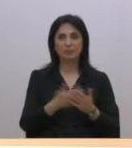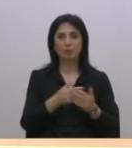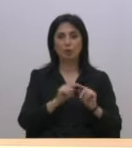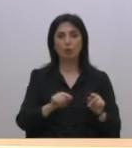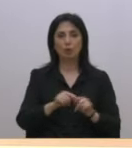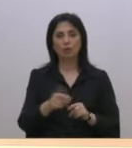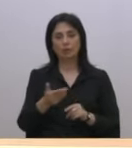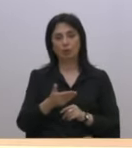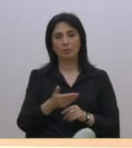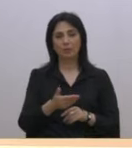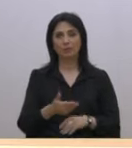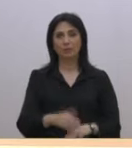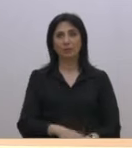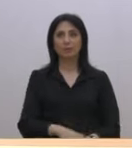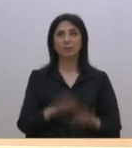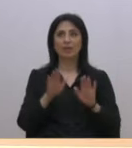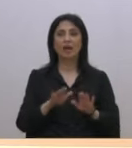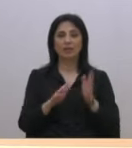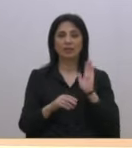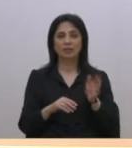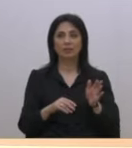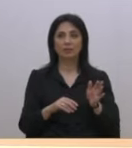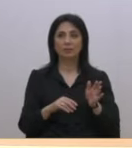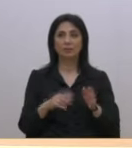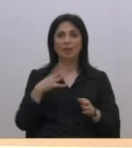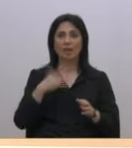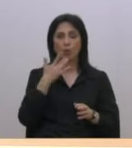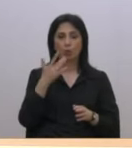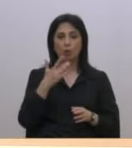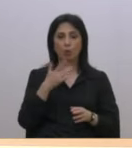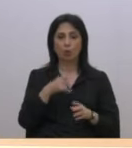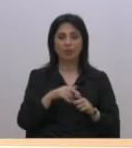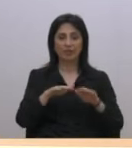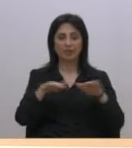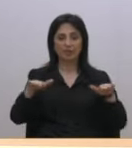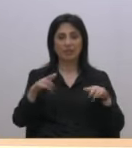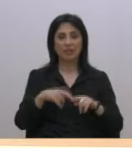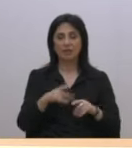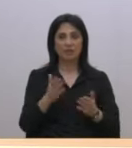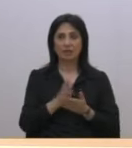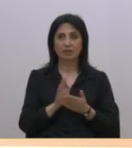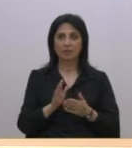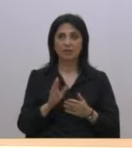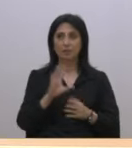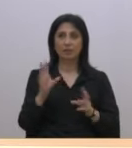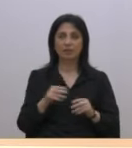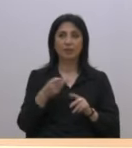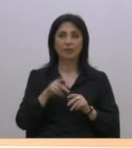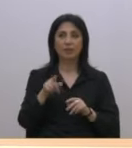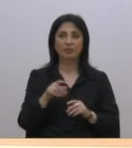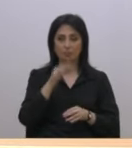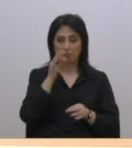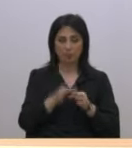ოპოზიცია, რომლის ადგილიც ქართულ პოლიტიკურ ავანსცენაზე, რა თქმა უნდა, არ არის და ამ ყველაფერს ისინი